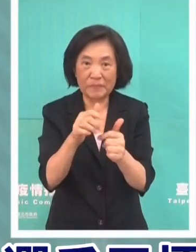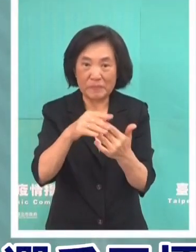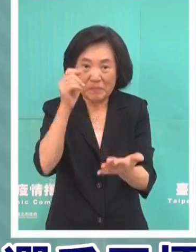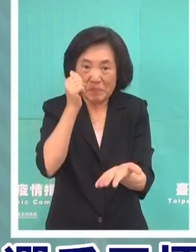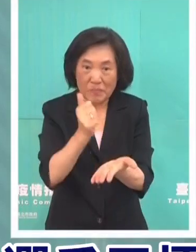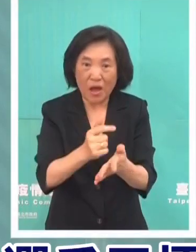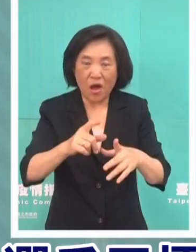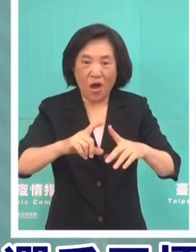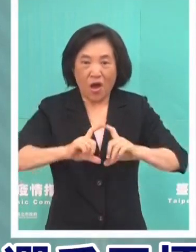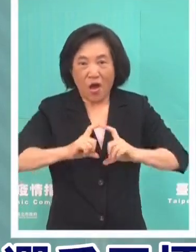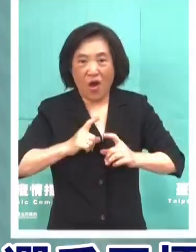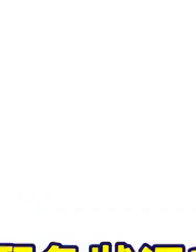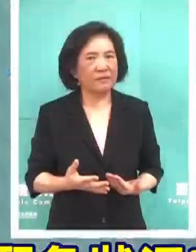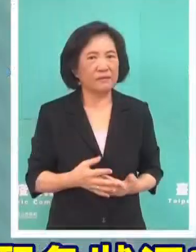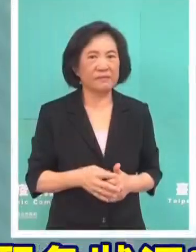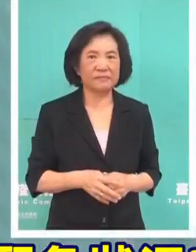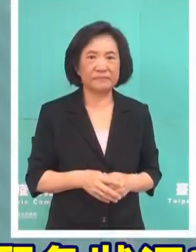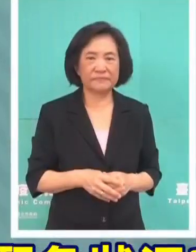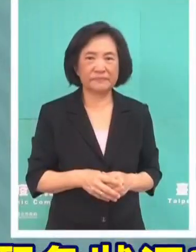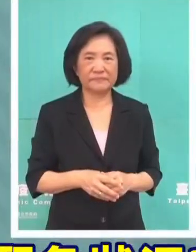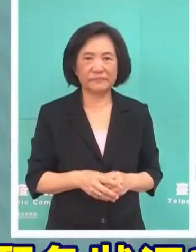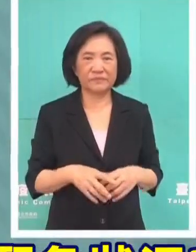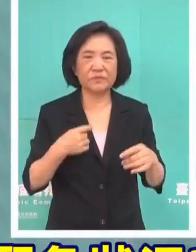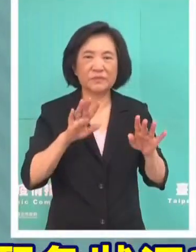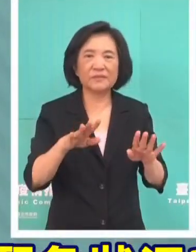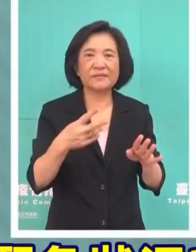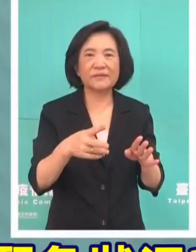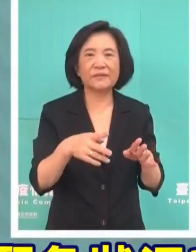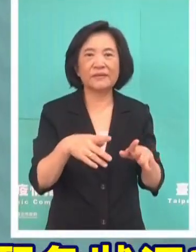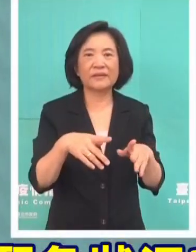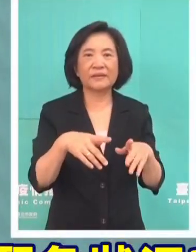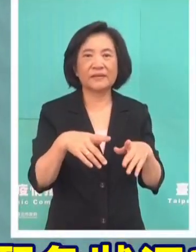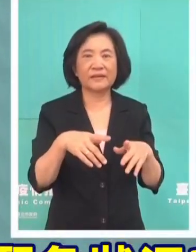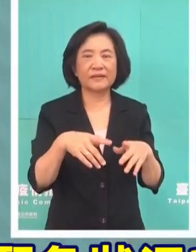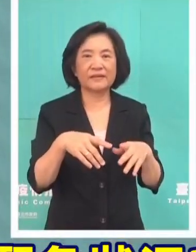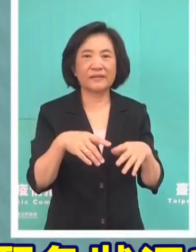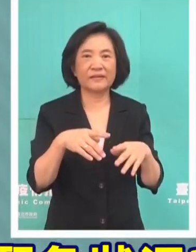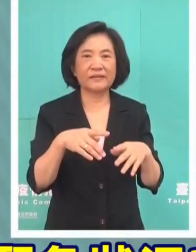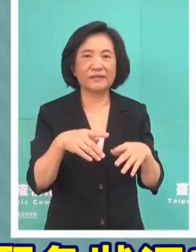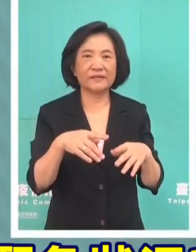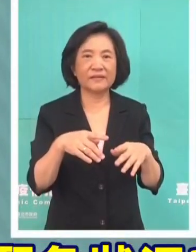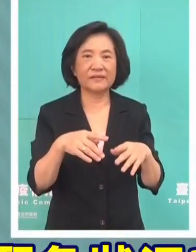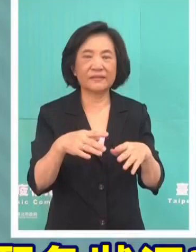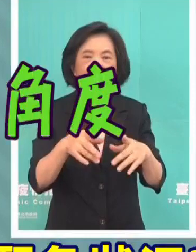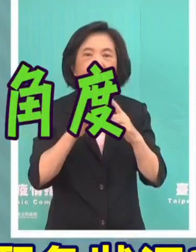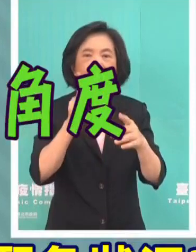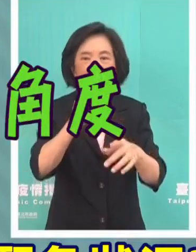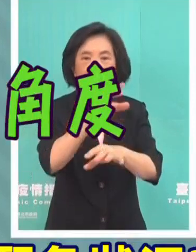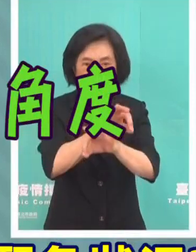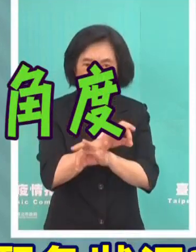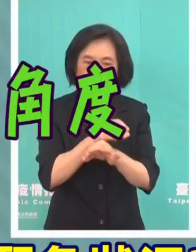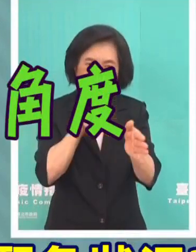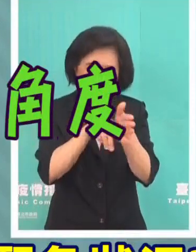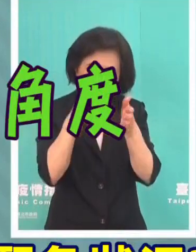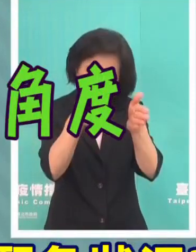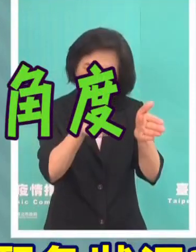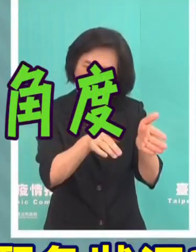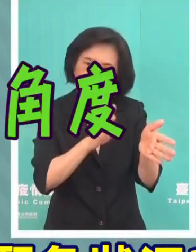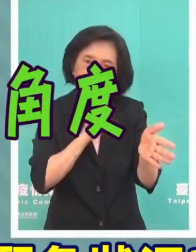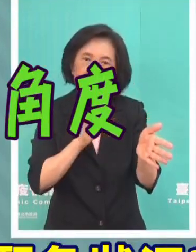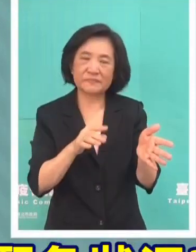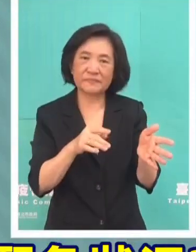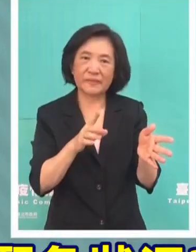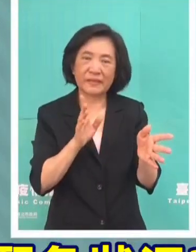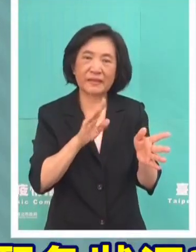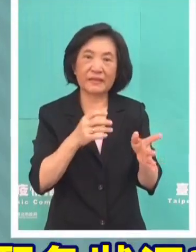最多的奖牌，那这样就好了。还是回到纯粹哦科学的角度来看呢，一